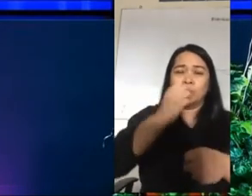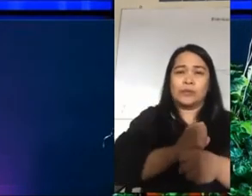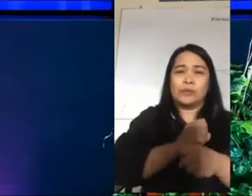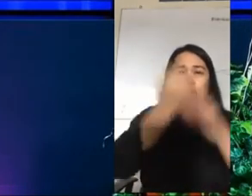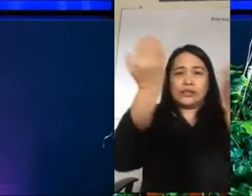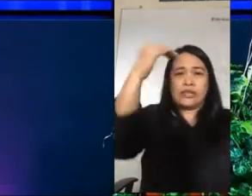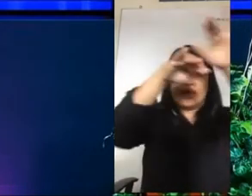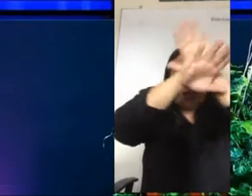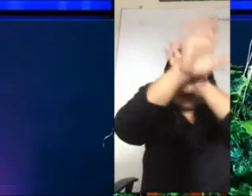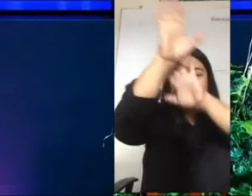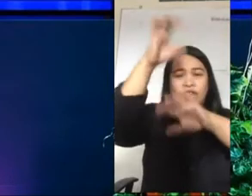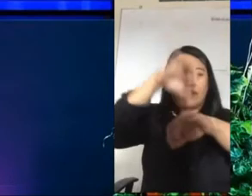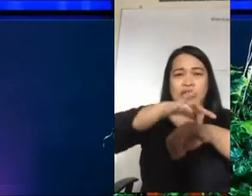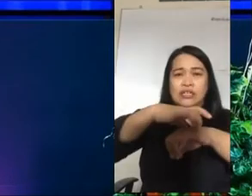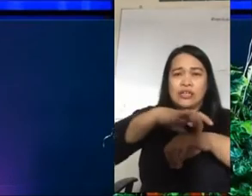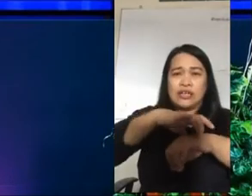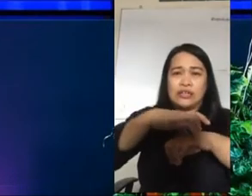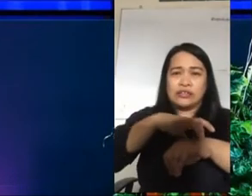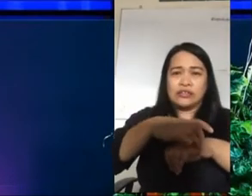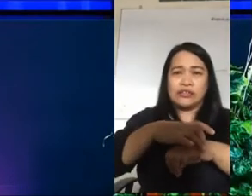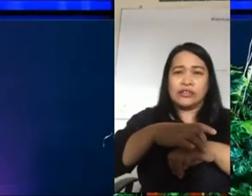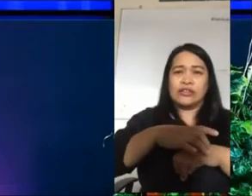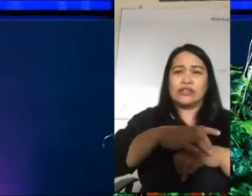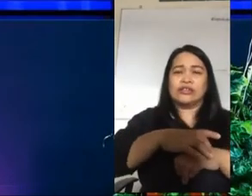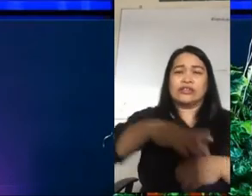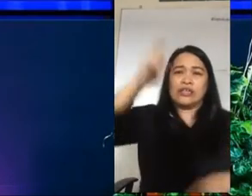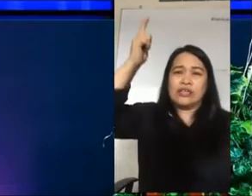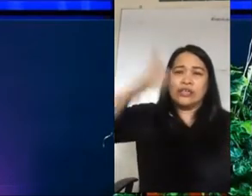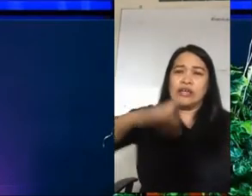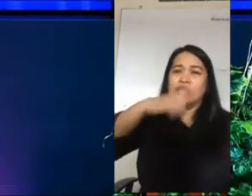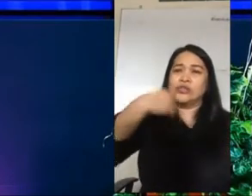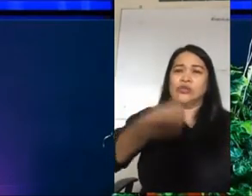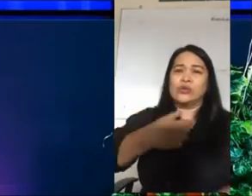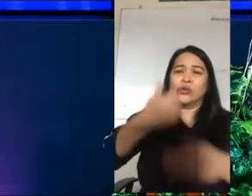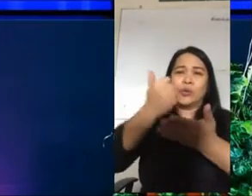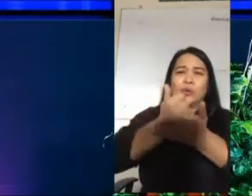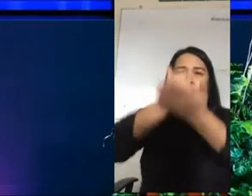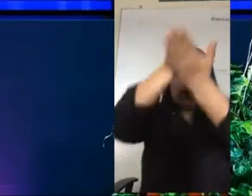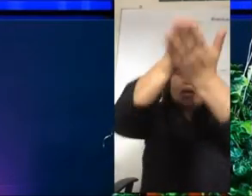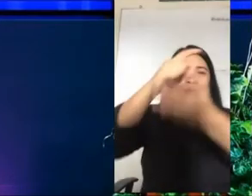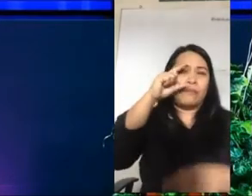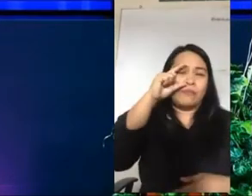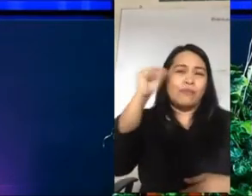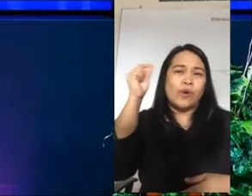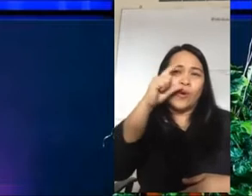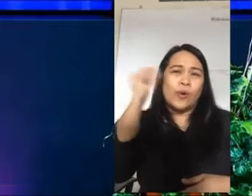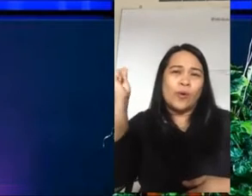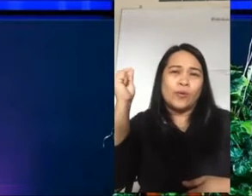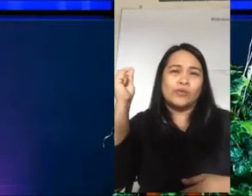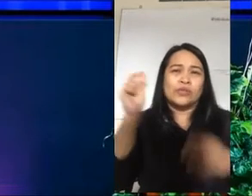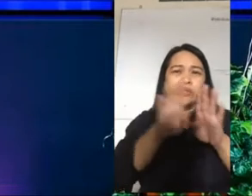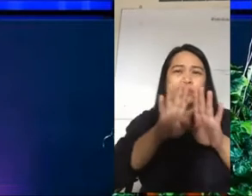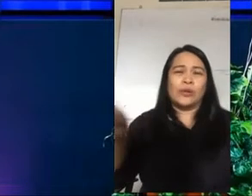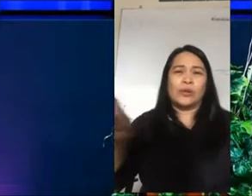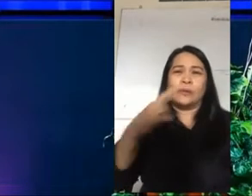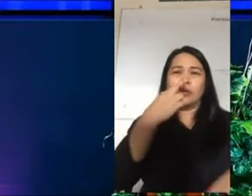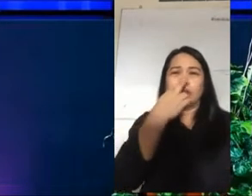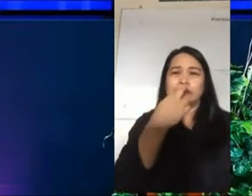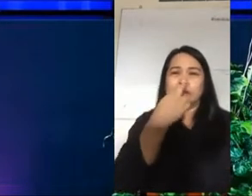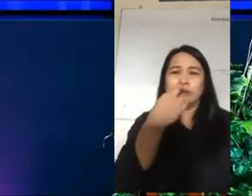Ang Diyos na tumulong kay Moses. Ang Diyos na nagbukas ng dagat na pula. Ang Diyos